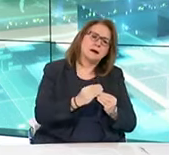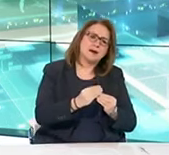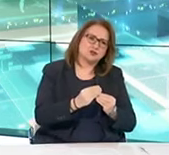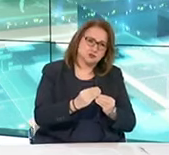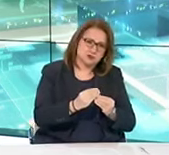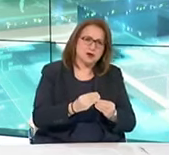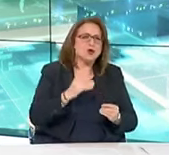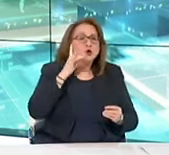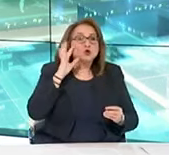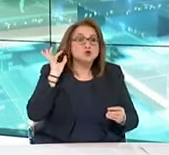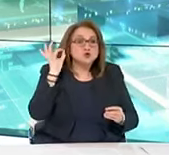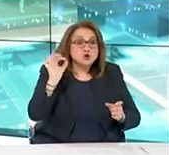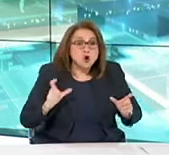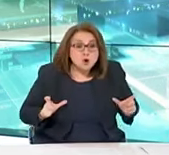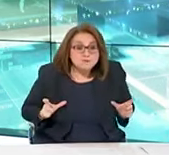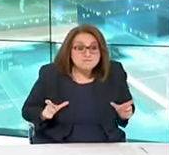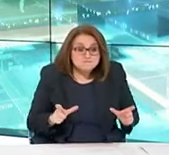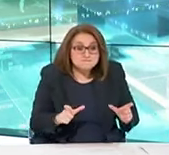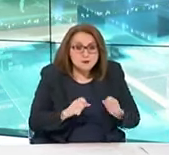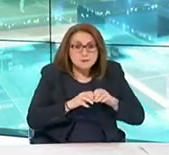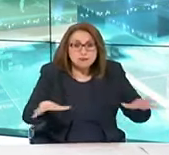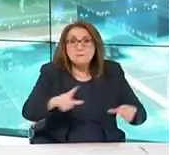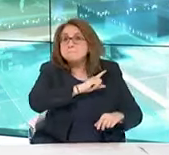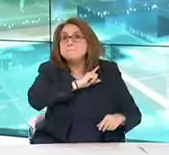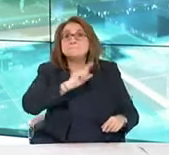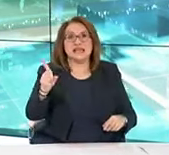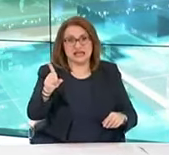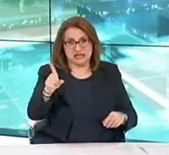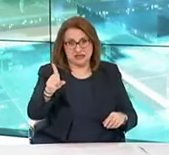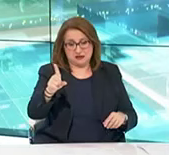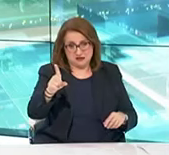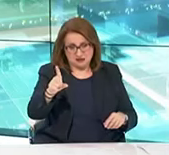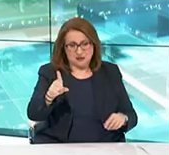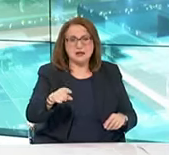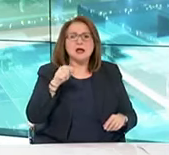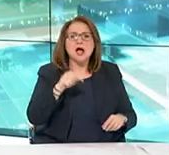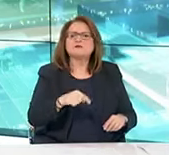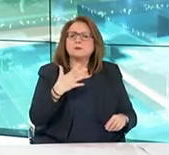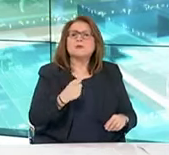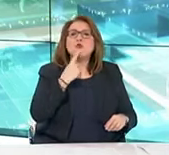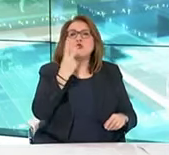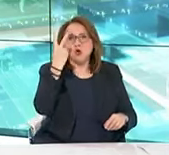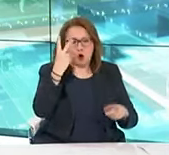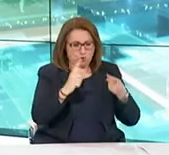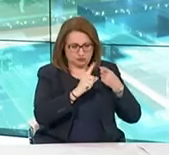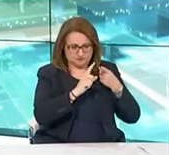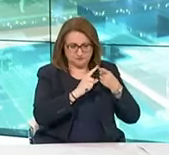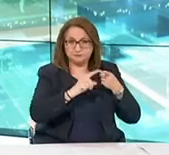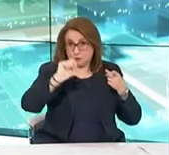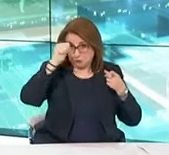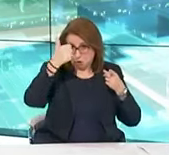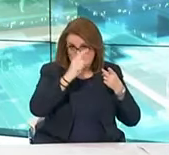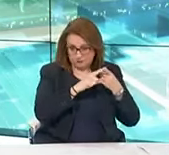προκειμένου να μην έχουμε μεγαλύτερη διασπορά. Αυτό το κάνουμε για δύο λόγους.